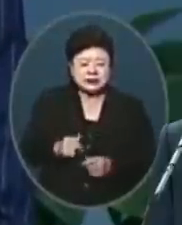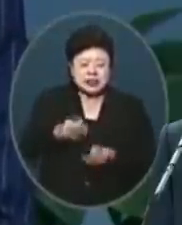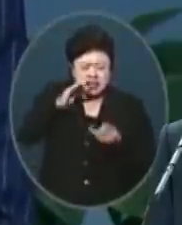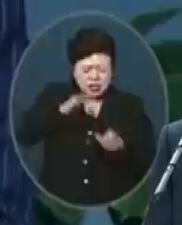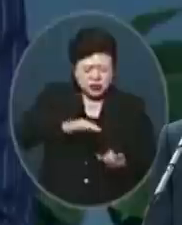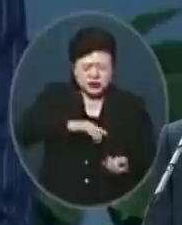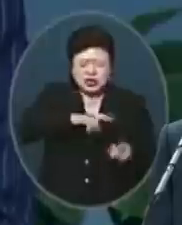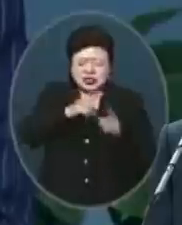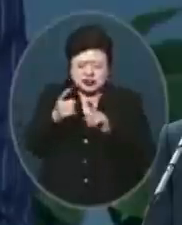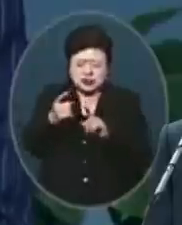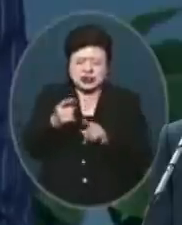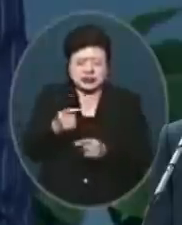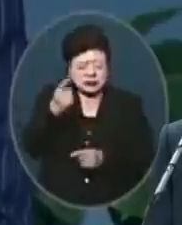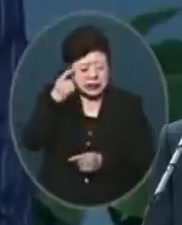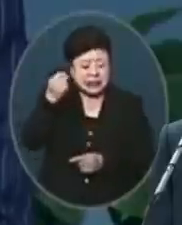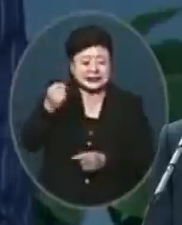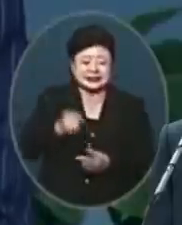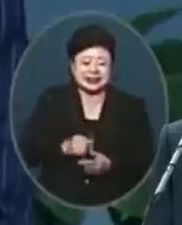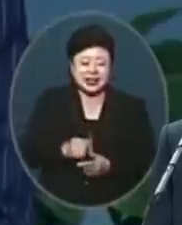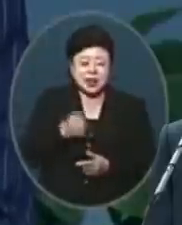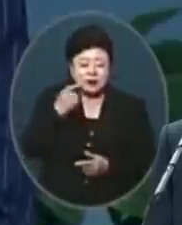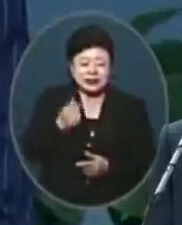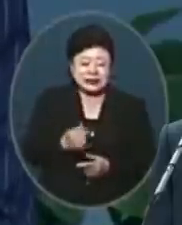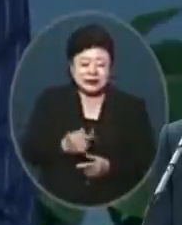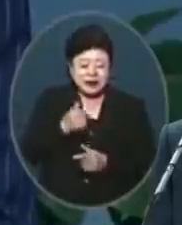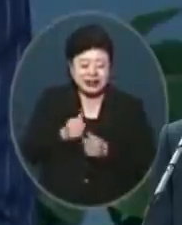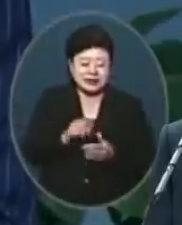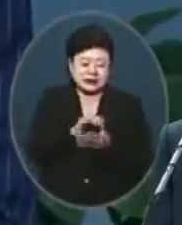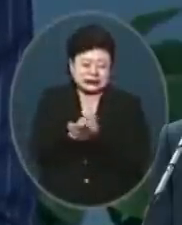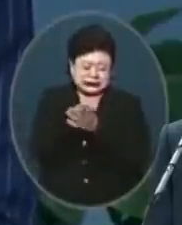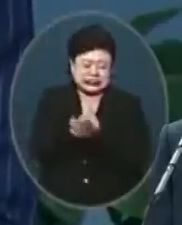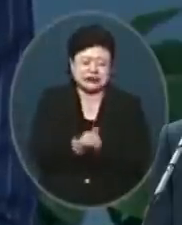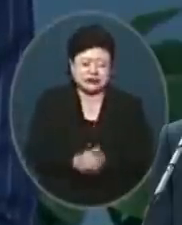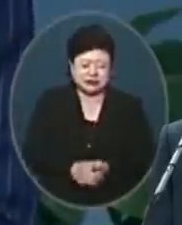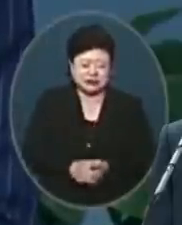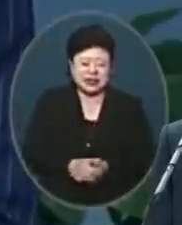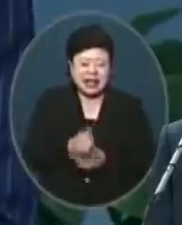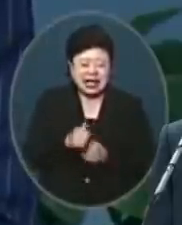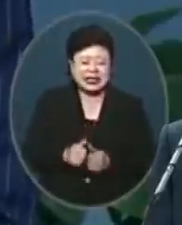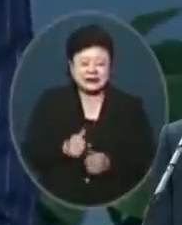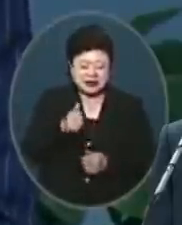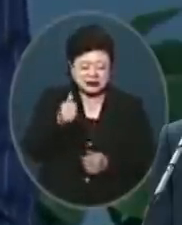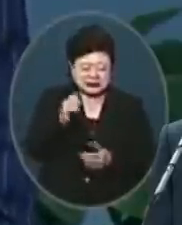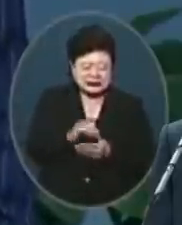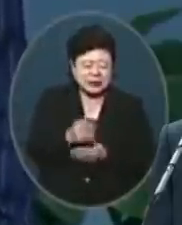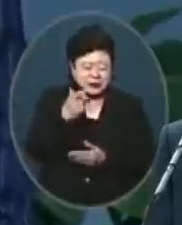친하고 나는 그만큼 친하지 못하니까 하나님과 친한 목사님이 기도해달라고